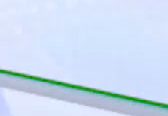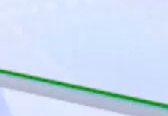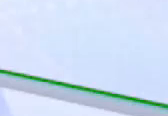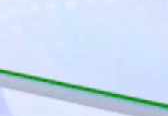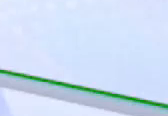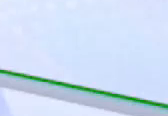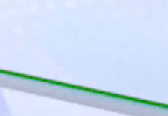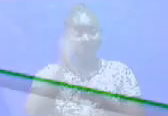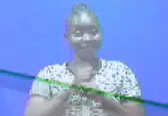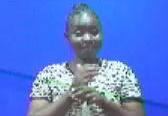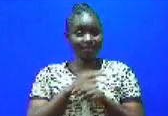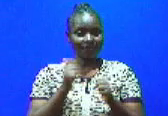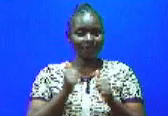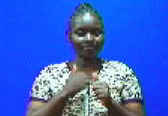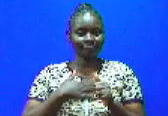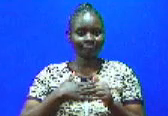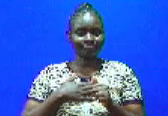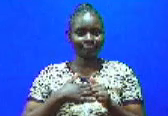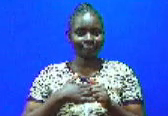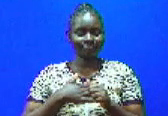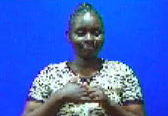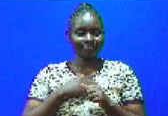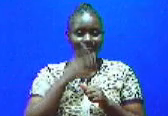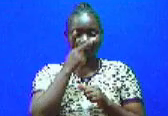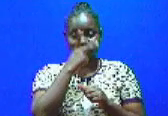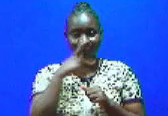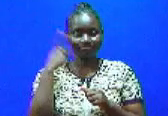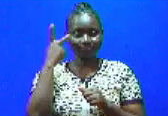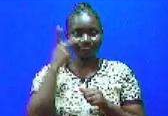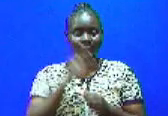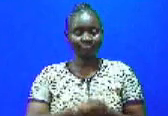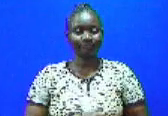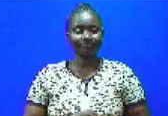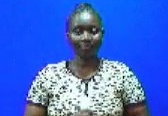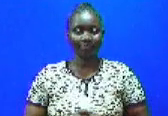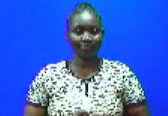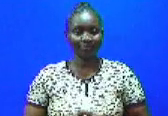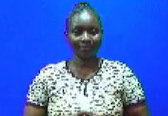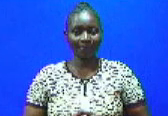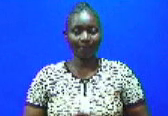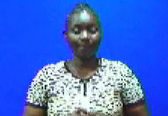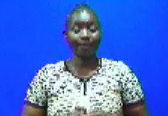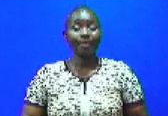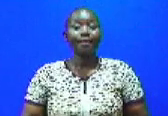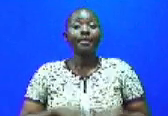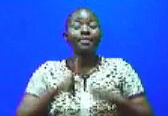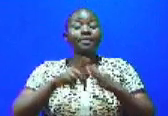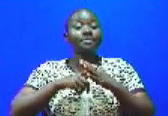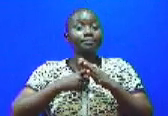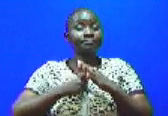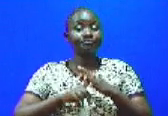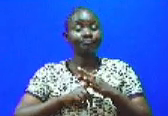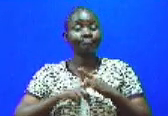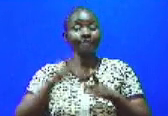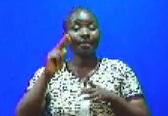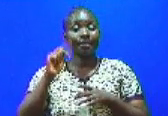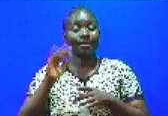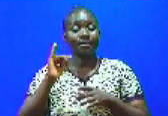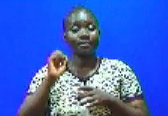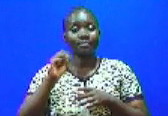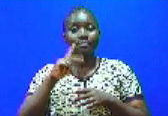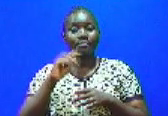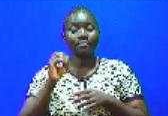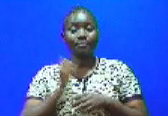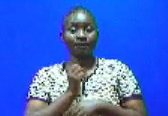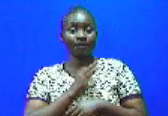Senchira jobo ikira nuletiri ya nanchi nkuru kwa Vincent Onyancha. Ikutoko chaka kuruwa se wodi ya nyako ya kubuka tekara nukwe murunga dino kuru beka